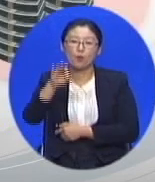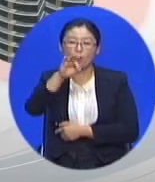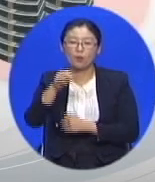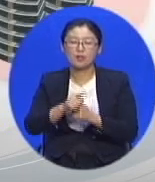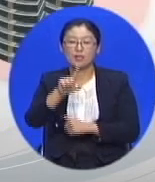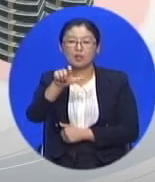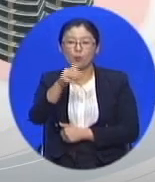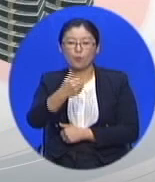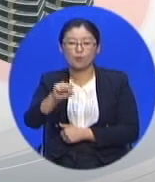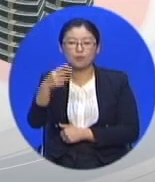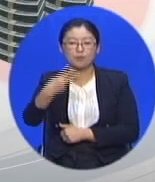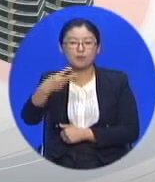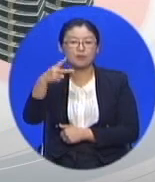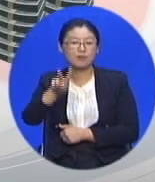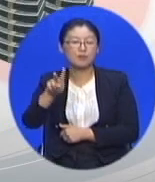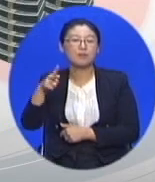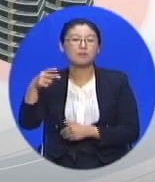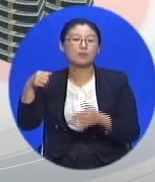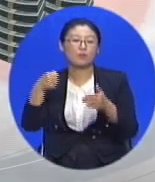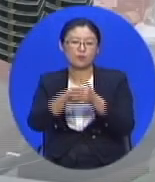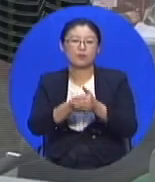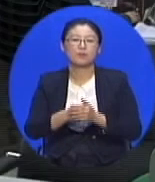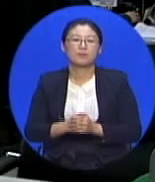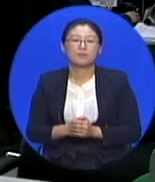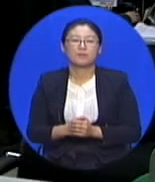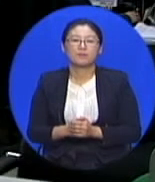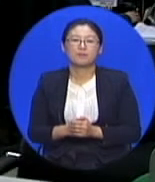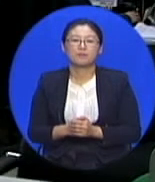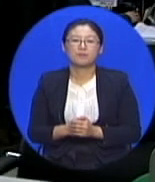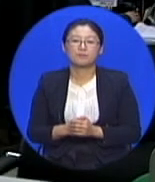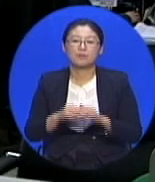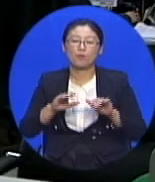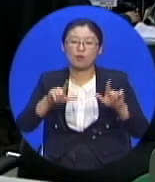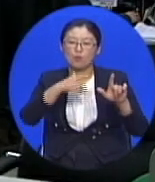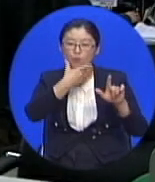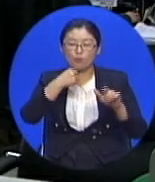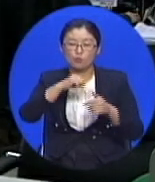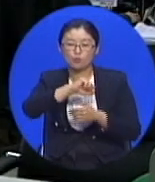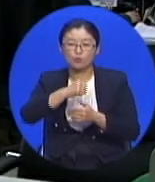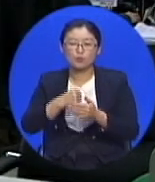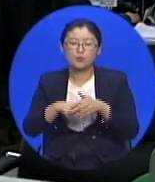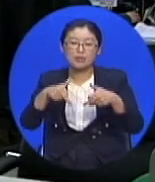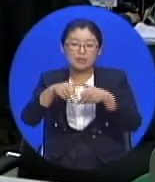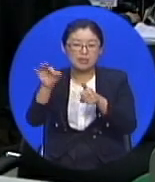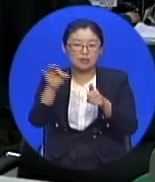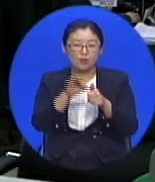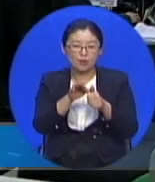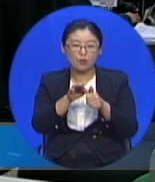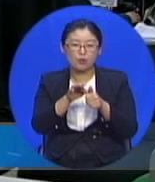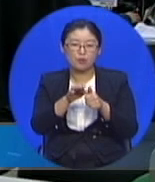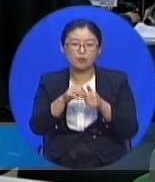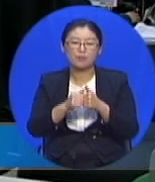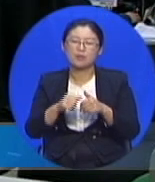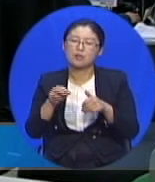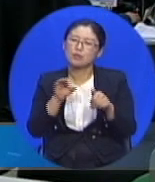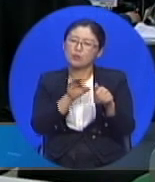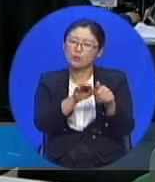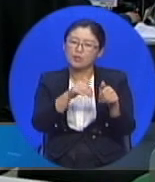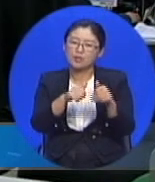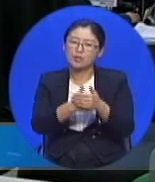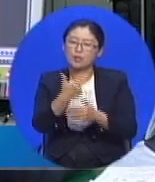15억 3,200만 원으로 최종 확정됐습니다. 올해 복지부의 장애인연금은 지원 대상이